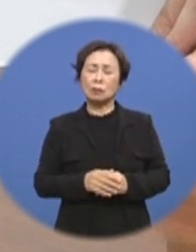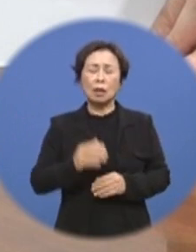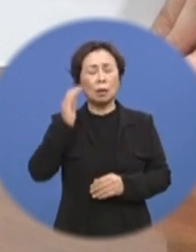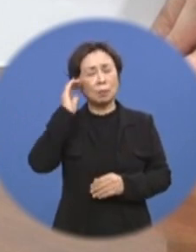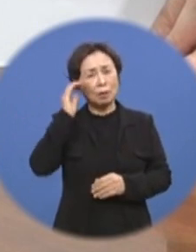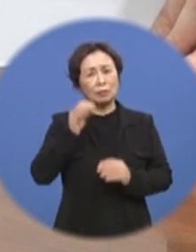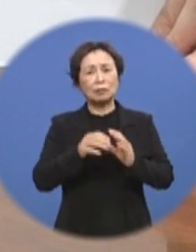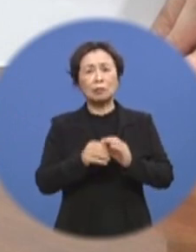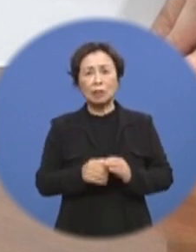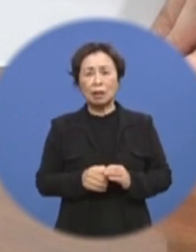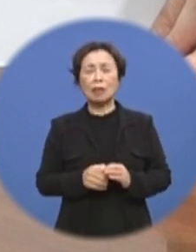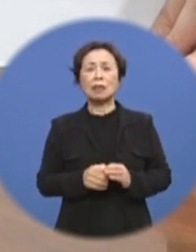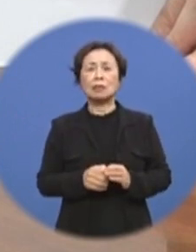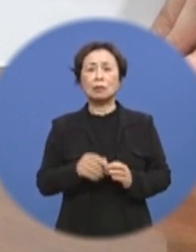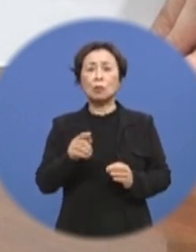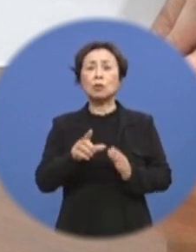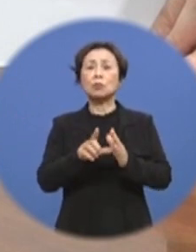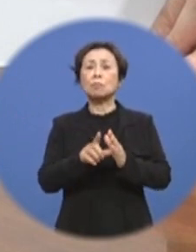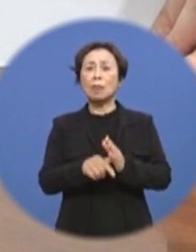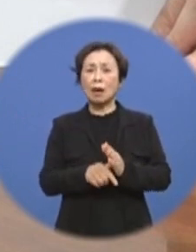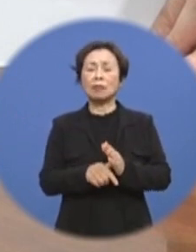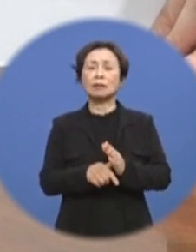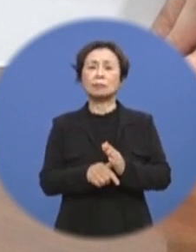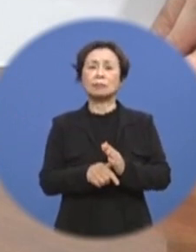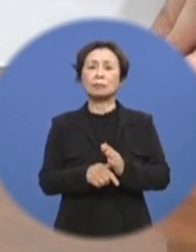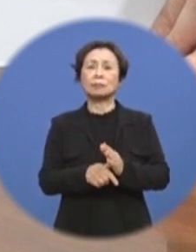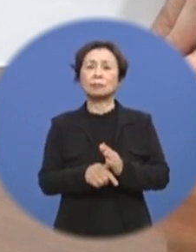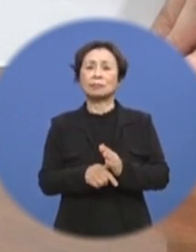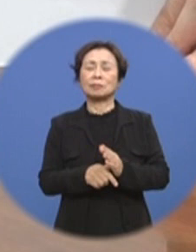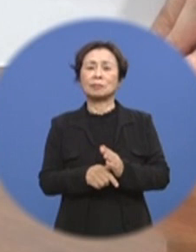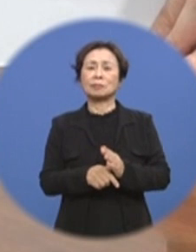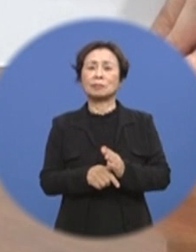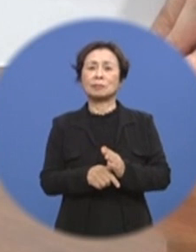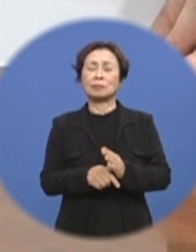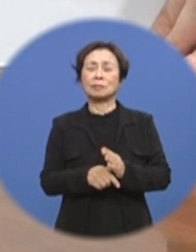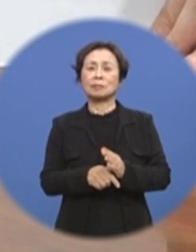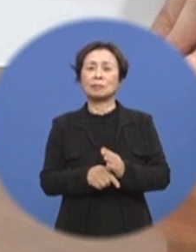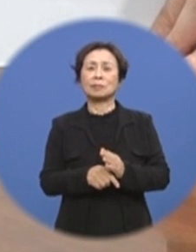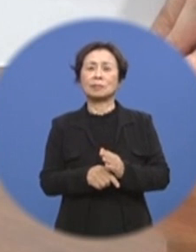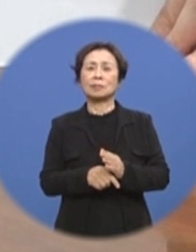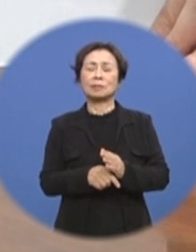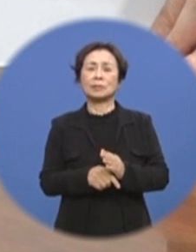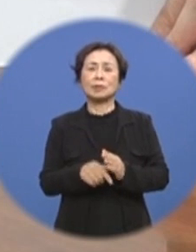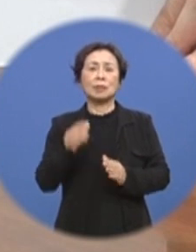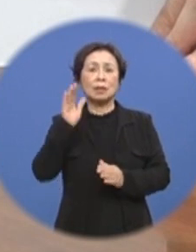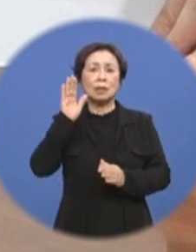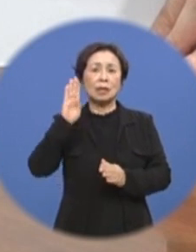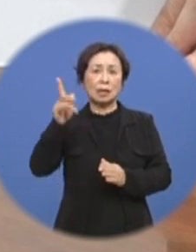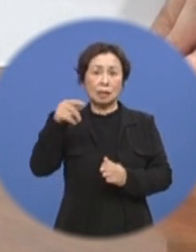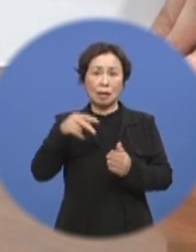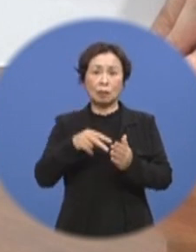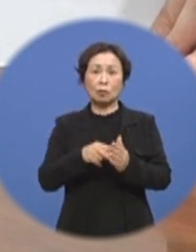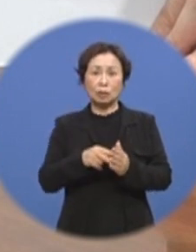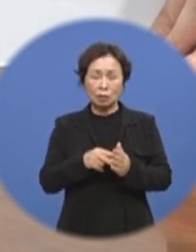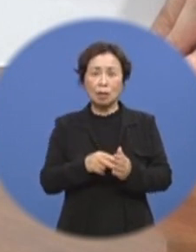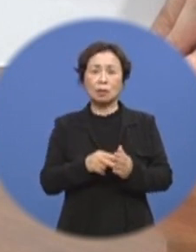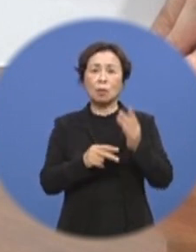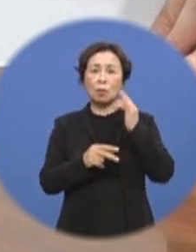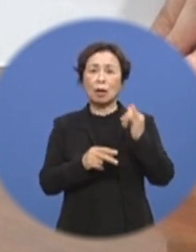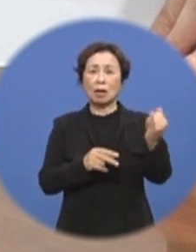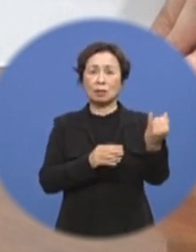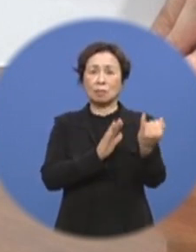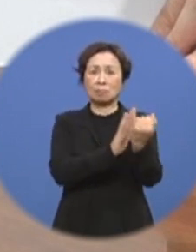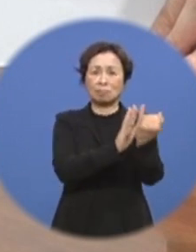けしからんですよねそういうのはあの本人に任せないであの研磨出て行って